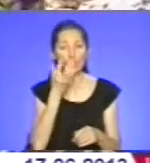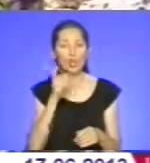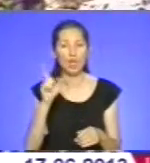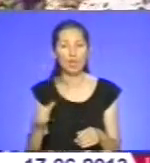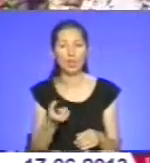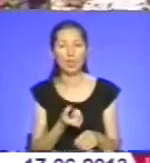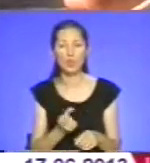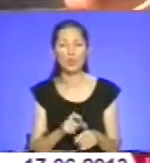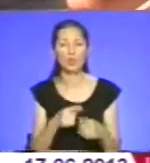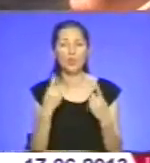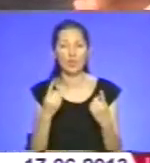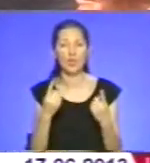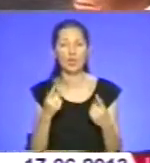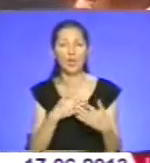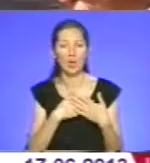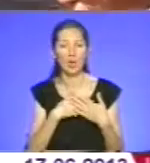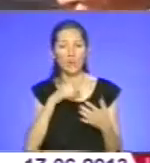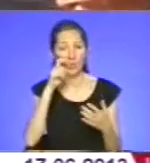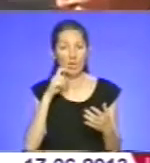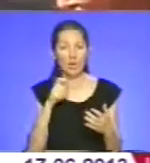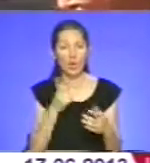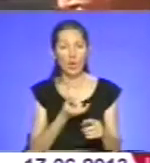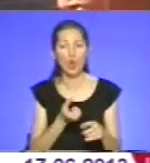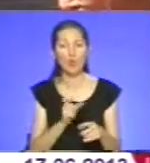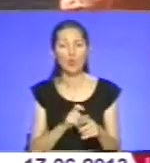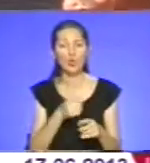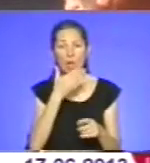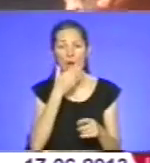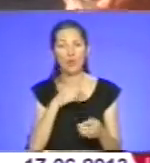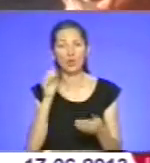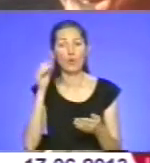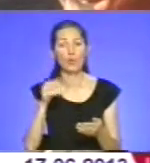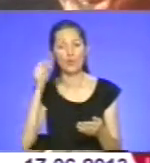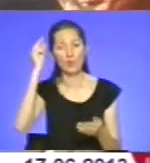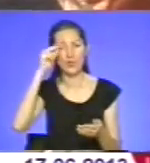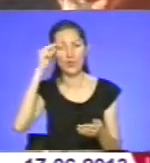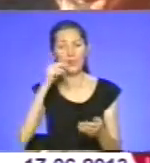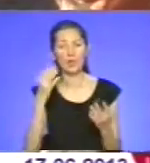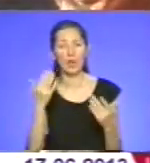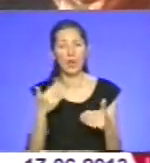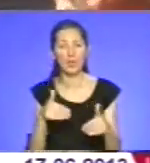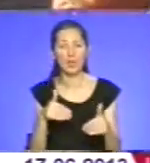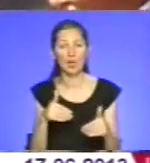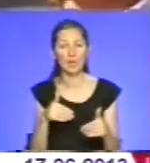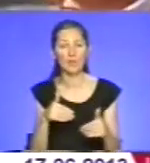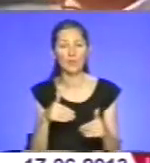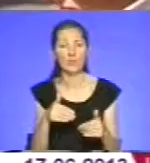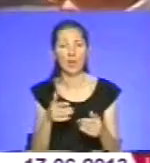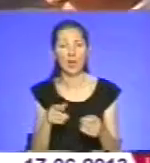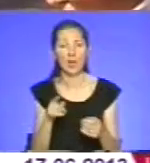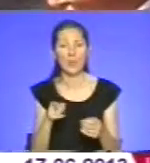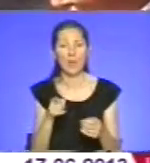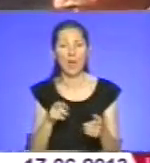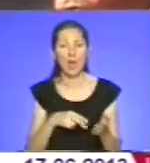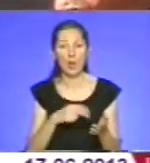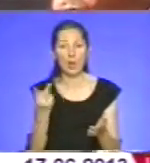дуже великий патріот. Дуже добре вчився. Ми вже війна мала стати, то ми ще в бої ходили сюди в